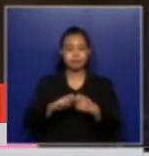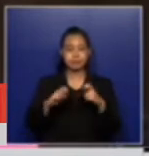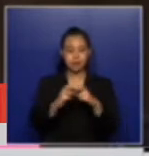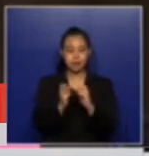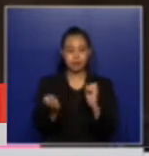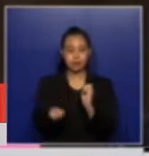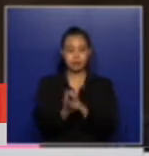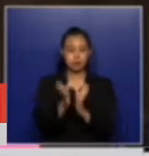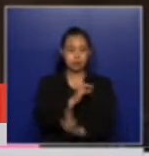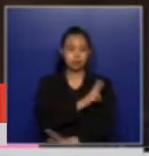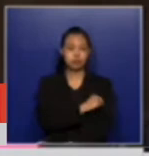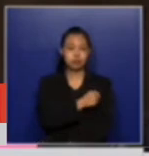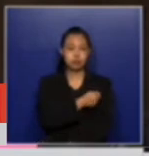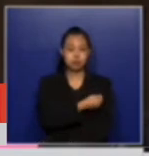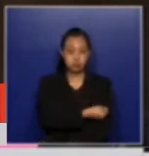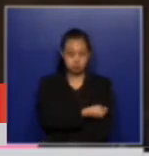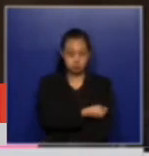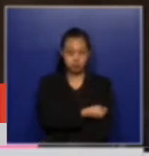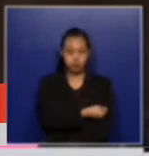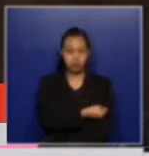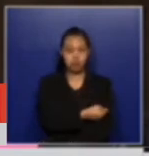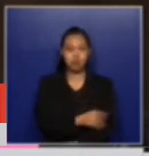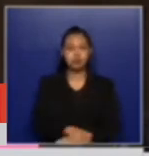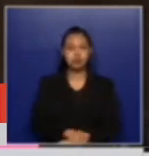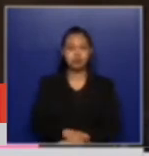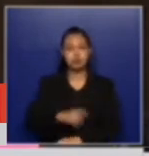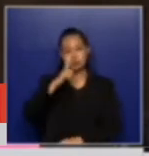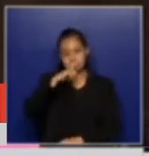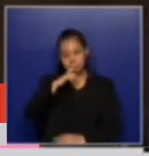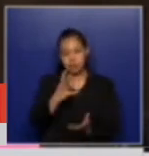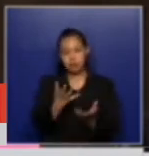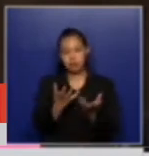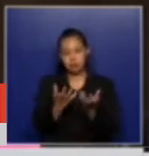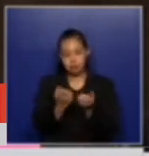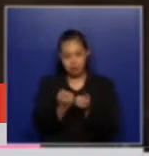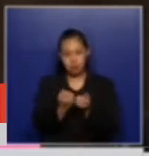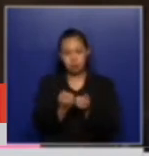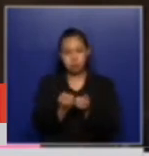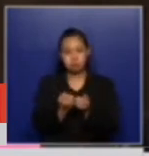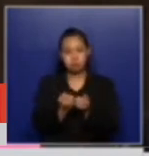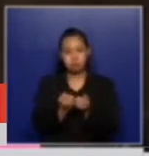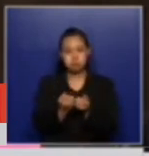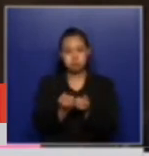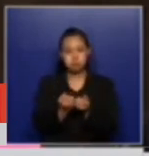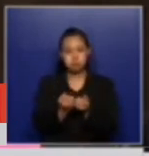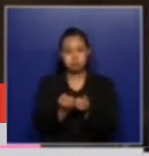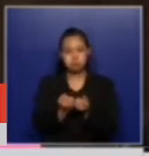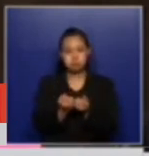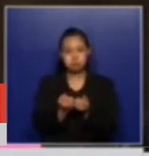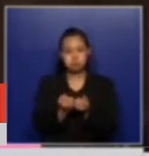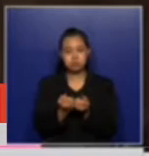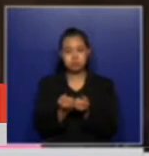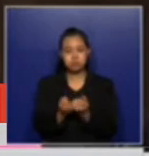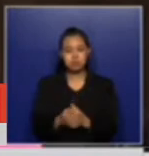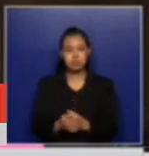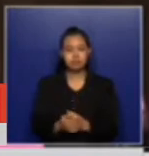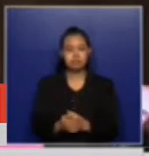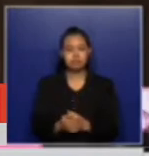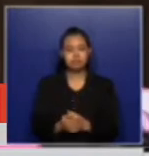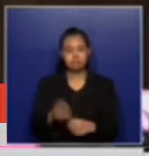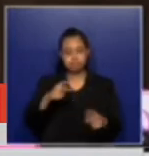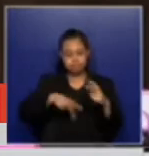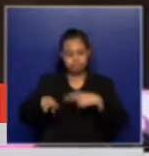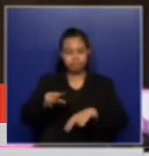ยได้รับมีมาตรการรุนแรงเกินกว่าที่รัฐบาลจะ